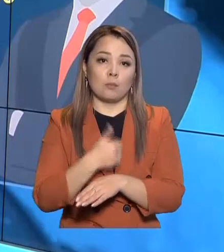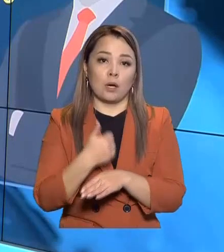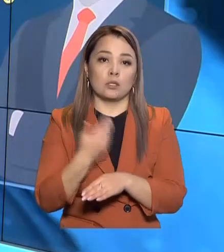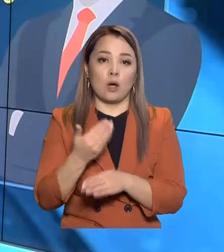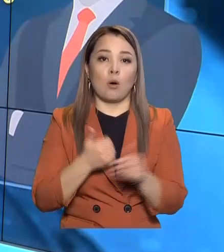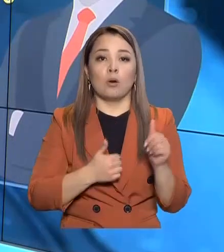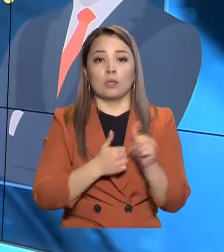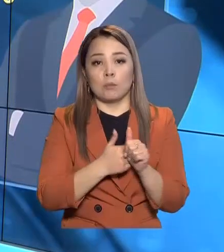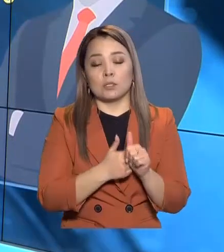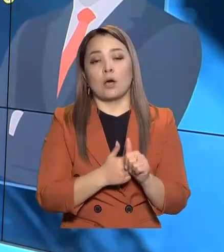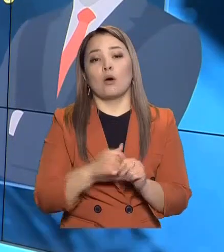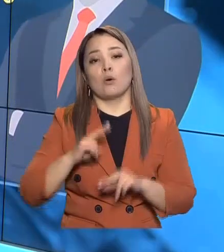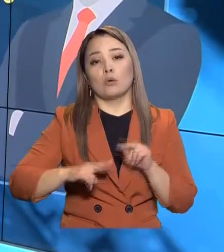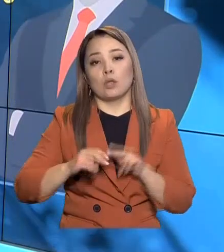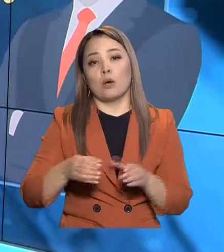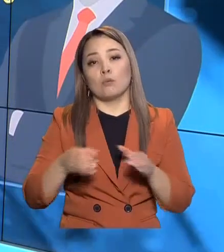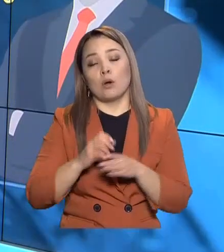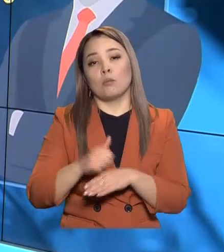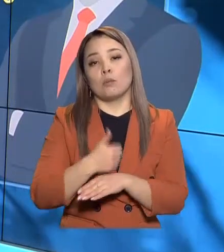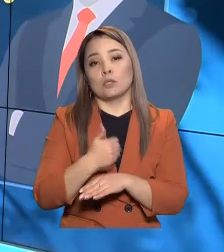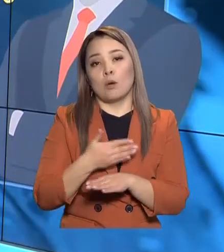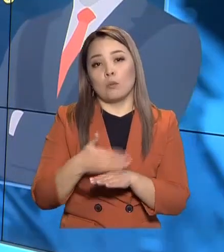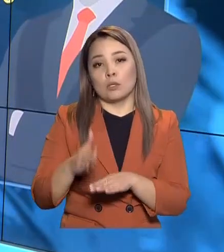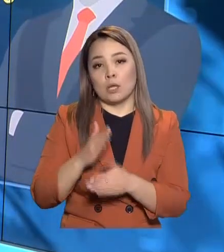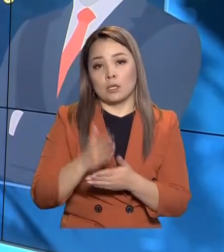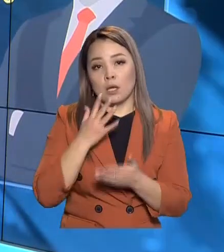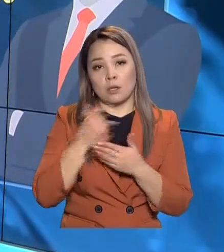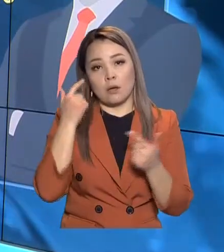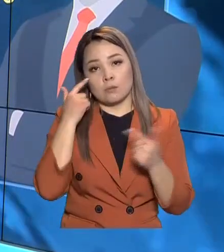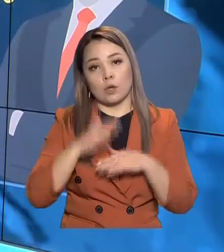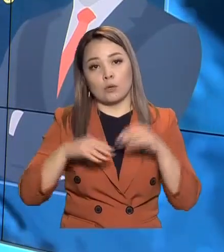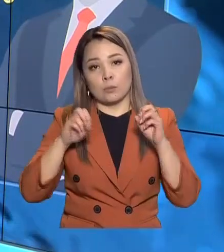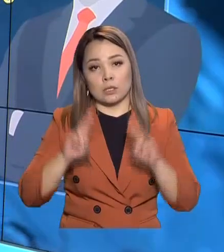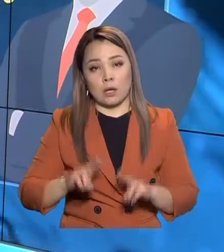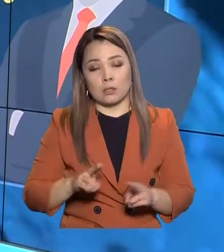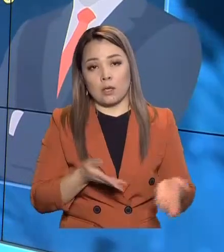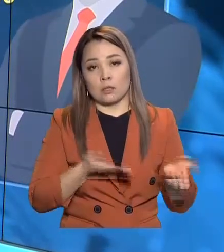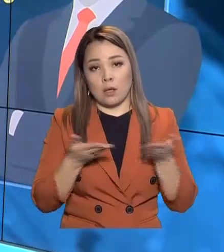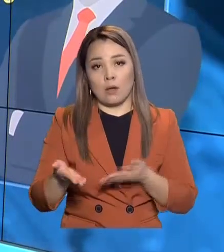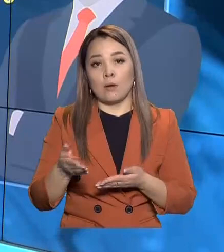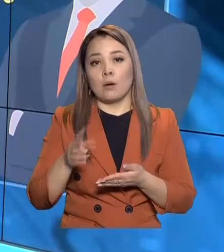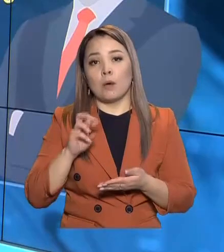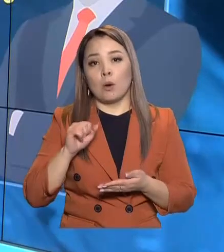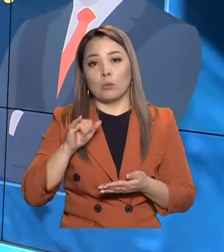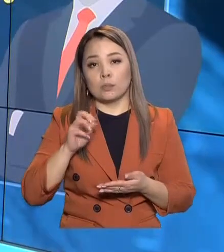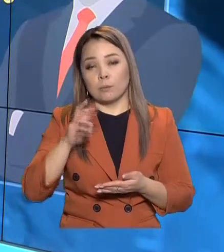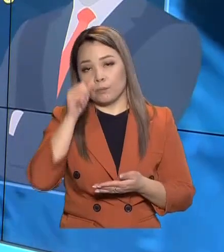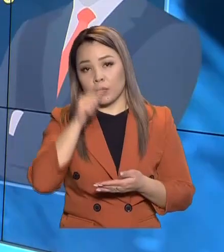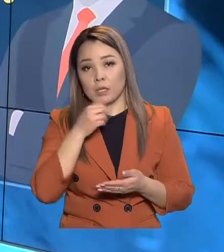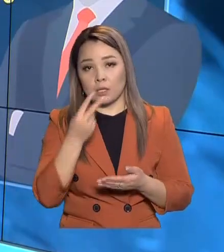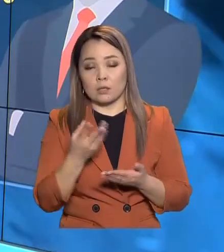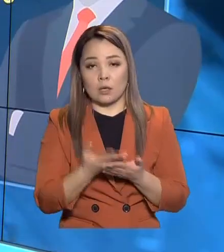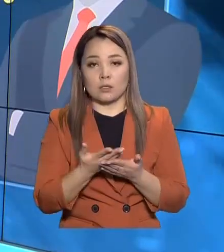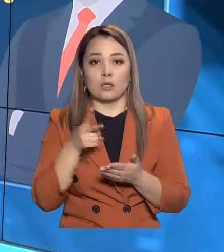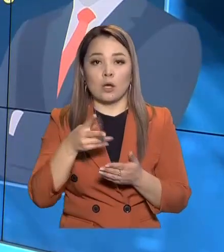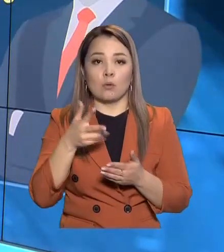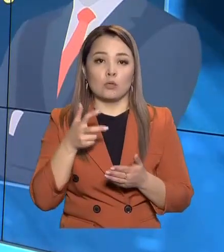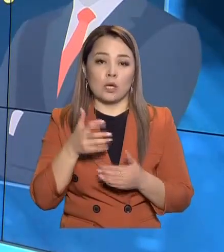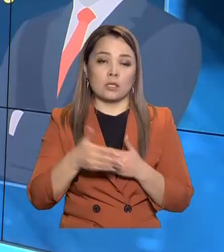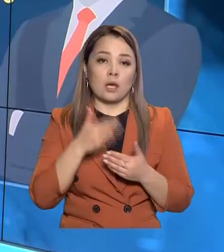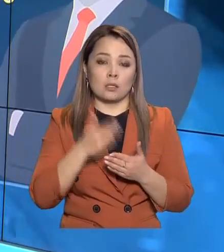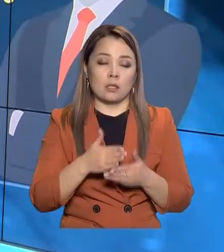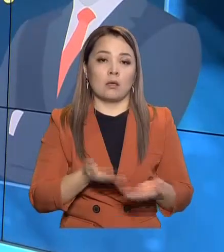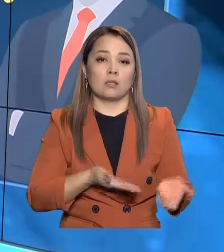оның орынбасарлары, құрылымдық бөлімше басшысы, білікті жұмысшылар мен мамандар. Ал маусымдық жұмысқа 2300-ден аса адам